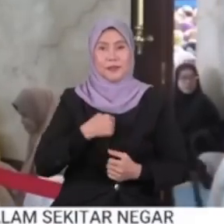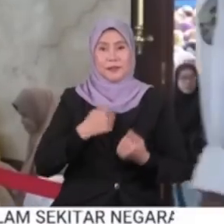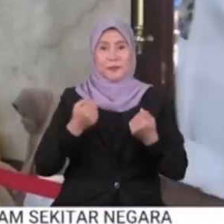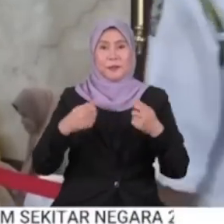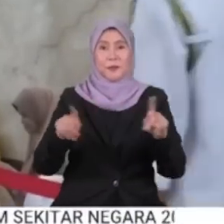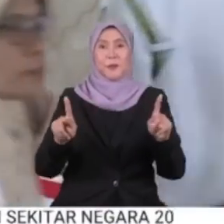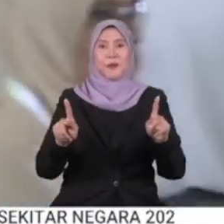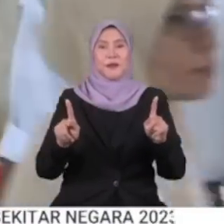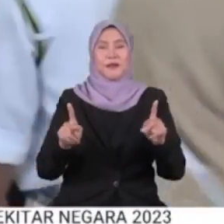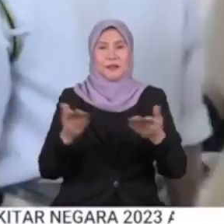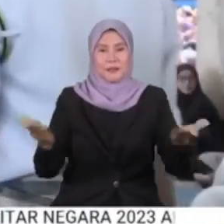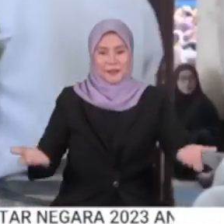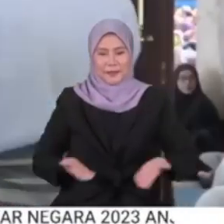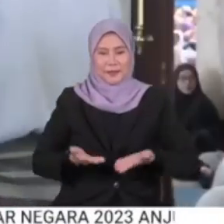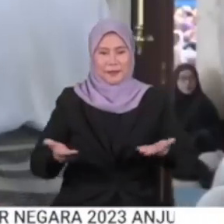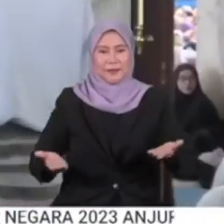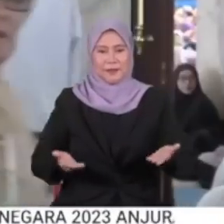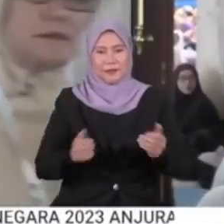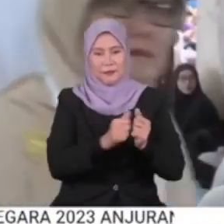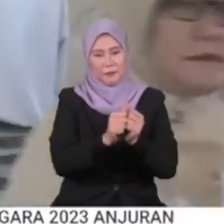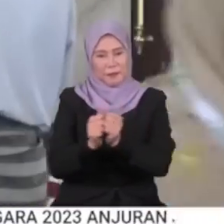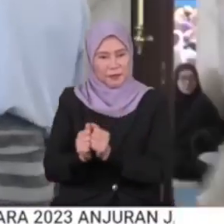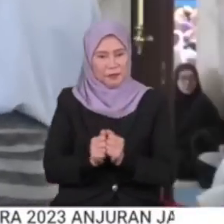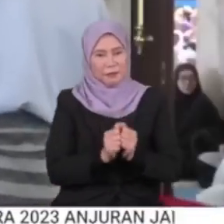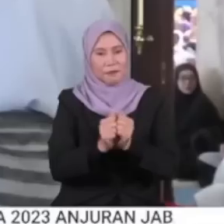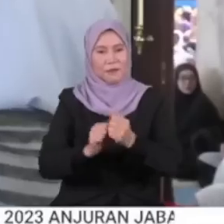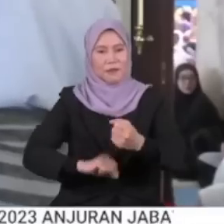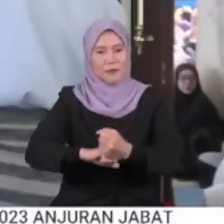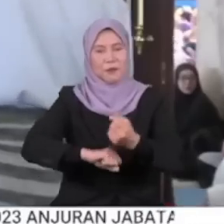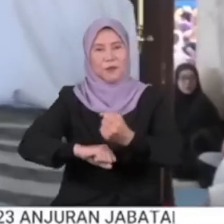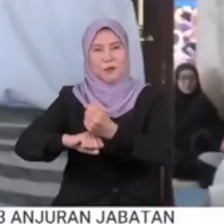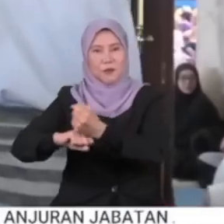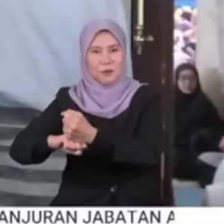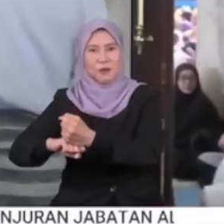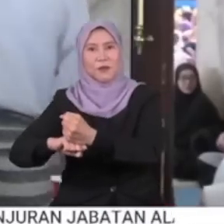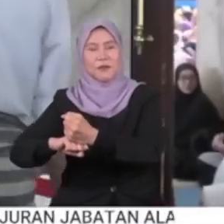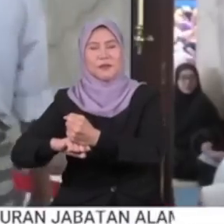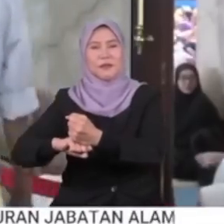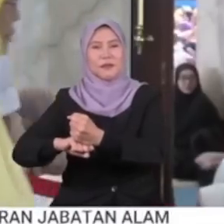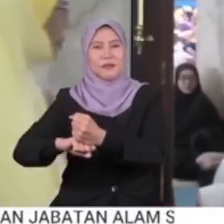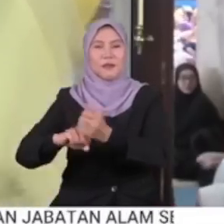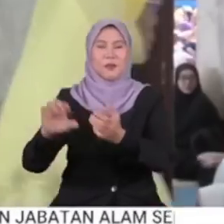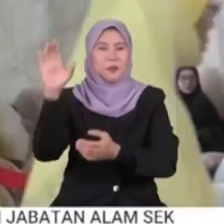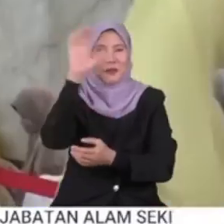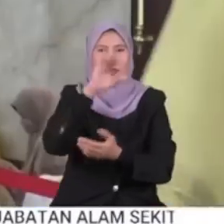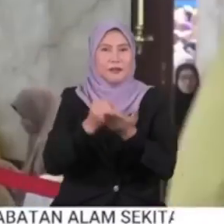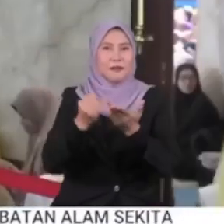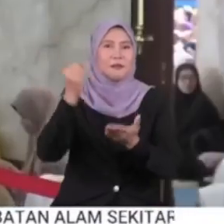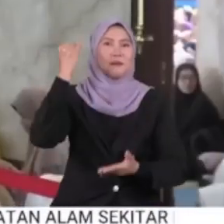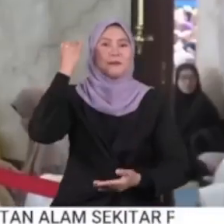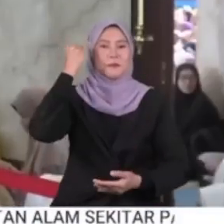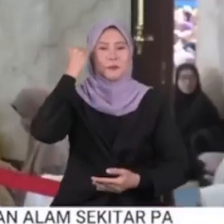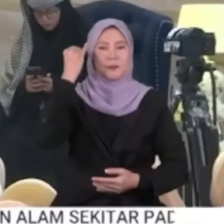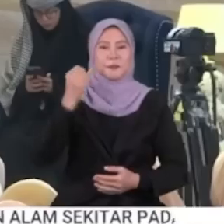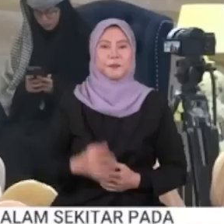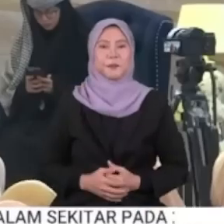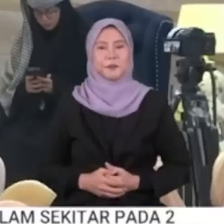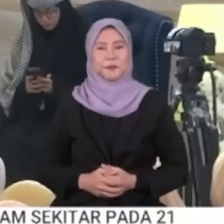mengambil kesempatan untuk berada di sini bersama-sama memberi sokongan dan juga orang kata mencari ilmu lah.